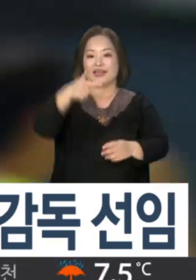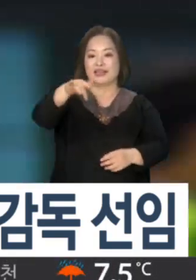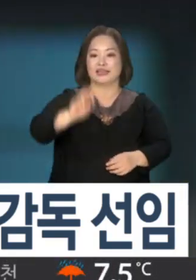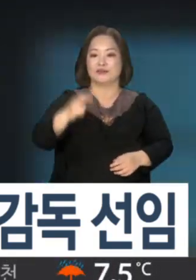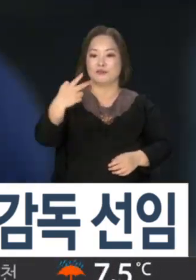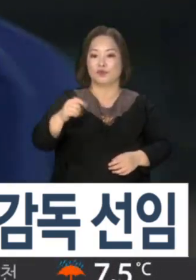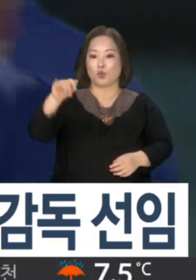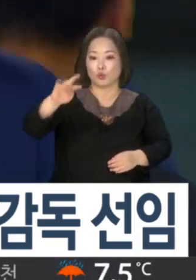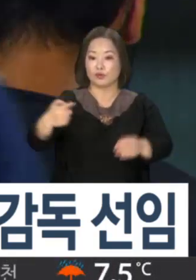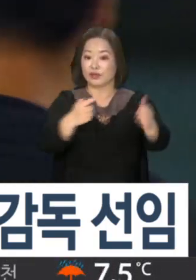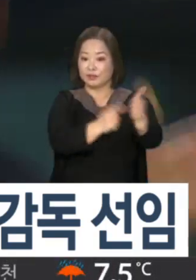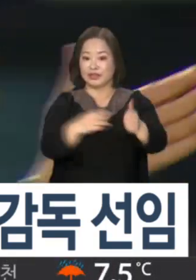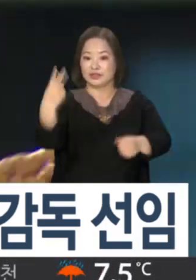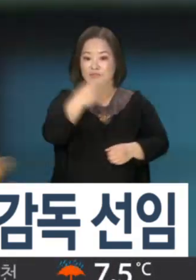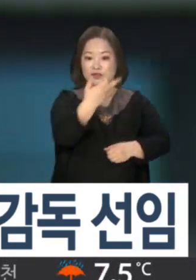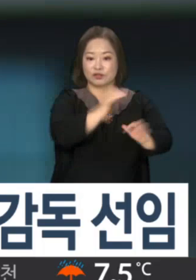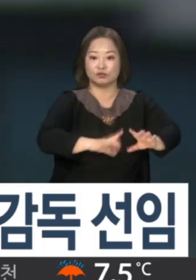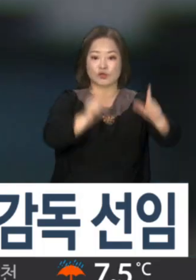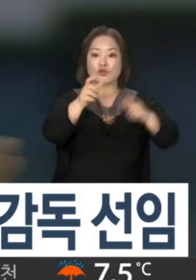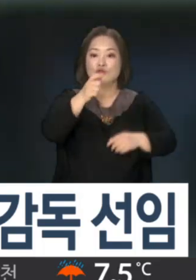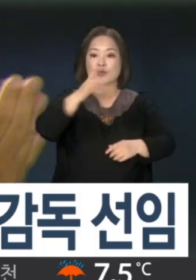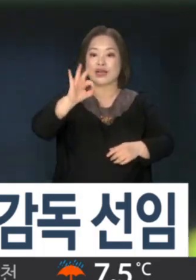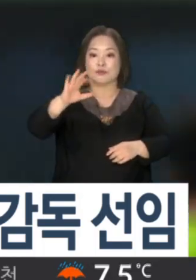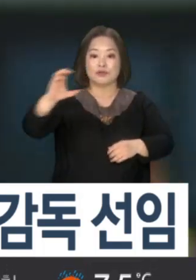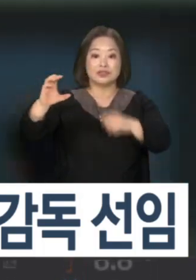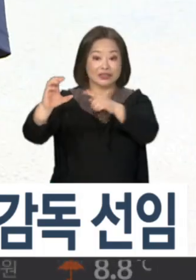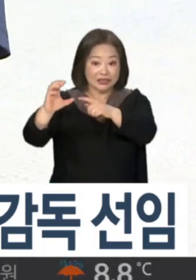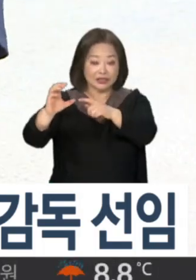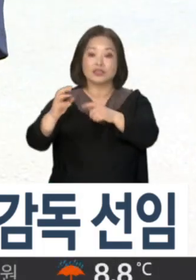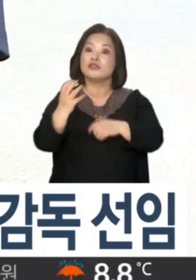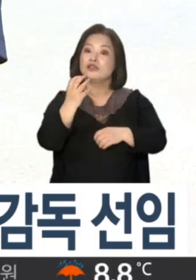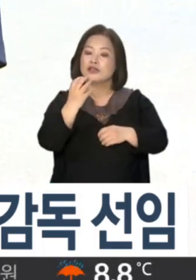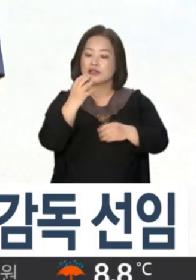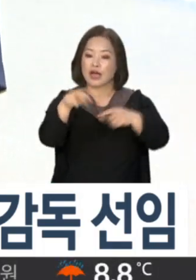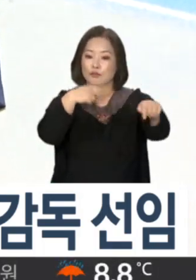김도균 감독은 2019년 수원 FC 감독으로